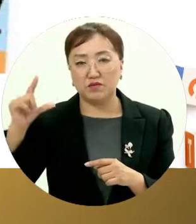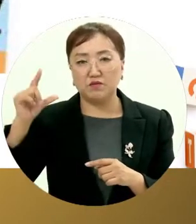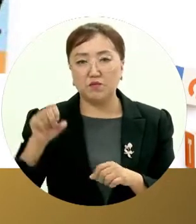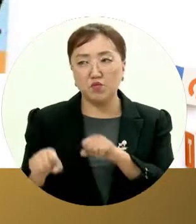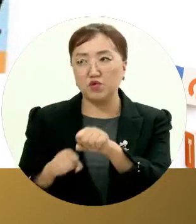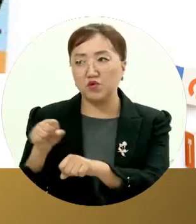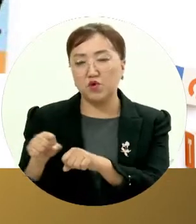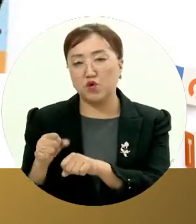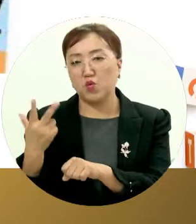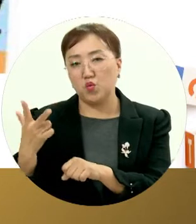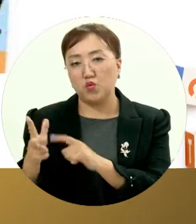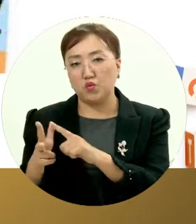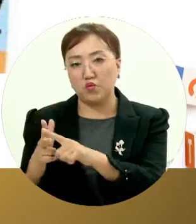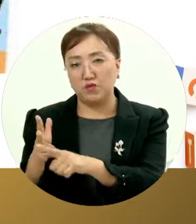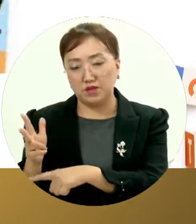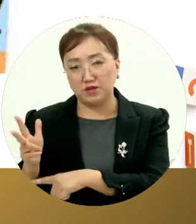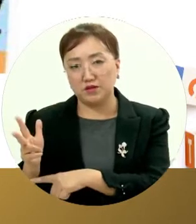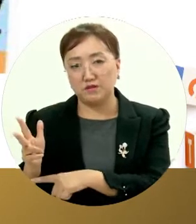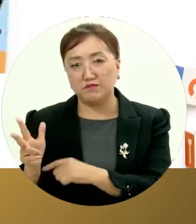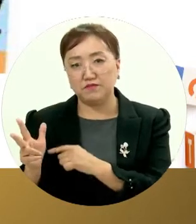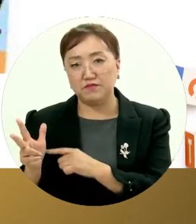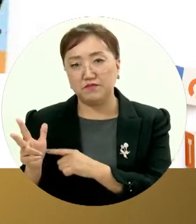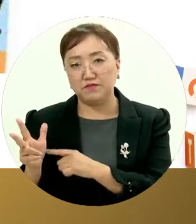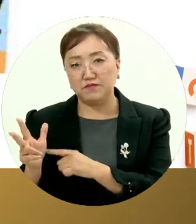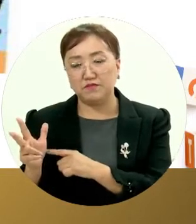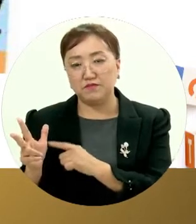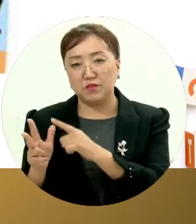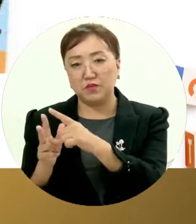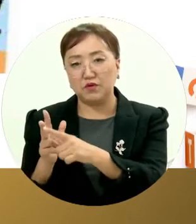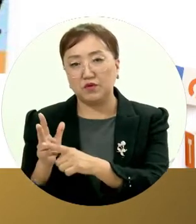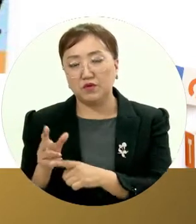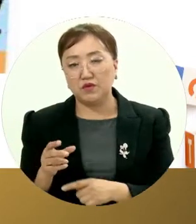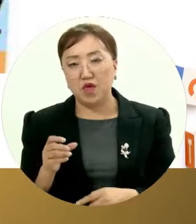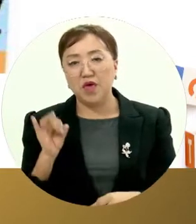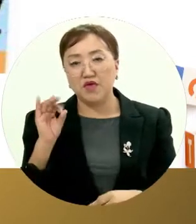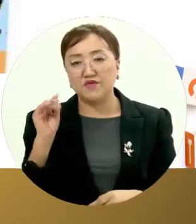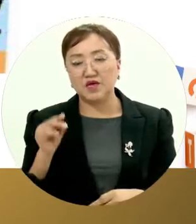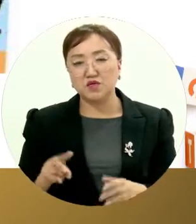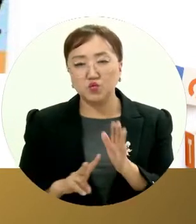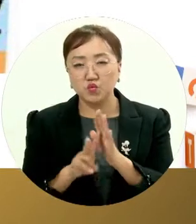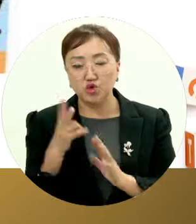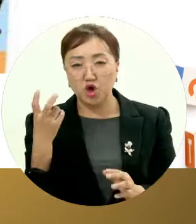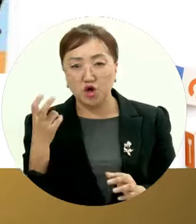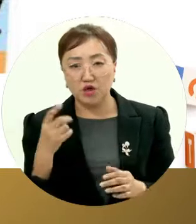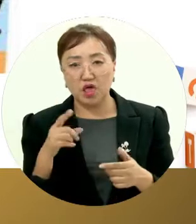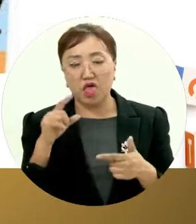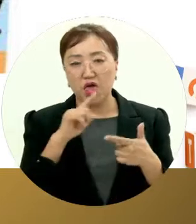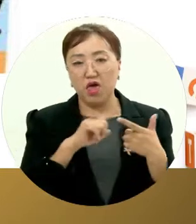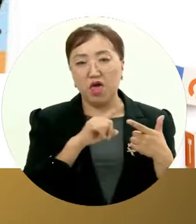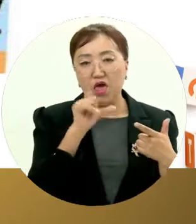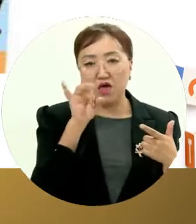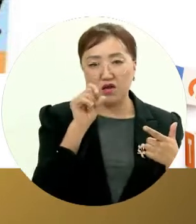инфляц, мөлхөө инфляц гэж явагддаг. Инфляц нь үүсдэг хоёр шалтгаантай, эрэлтээс